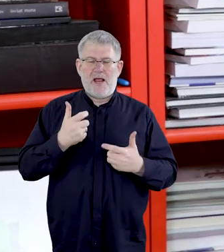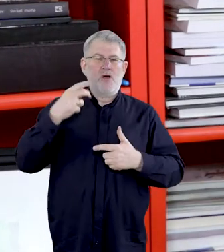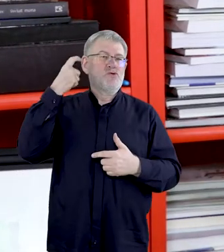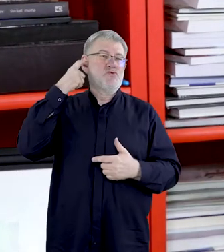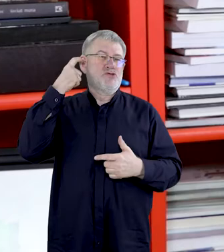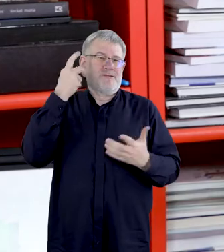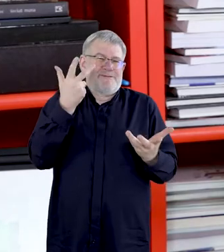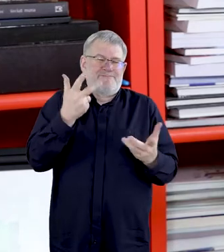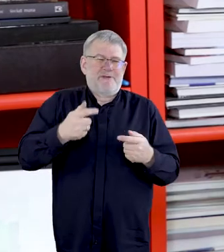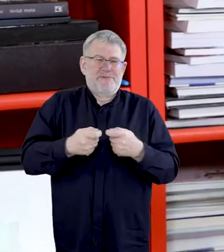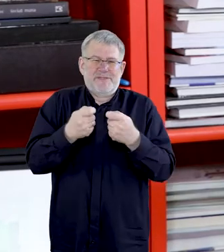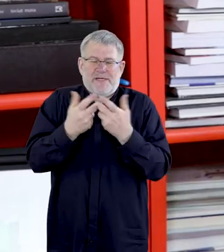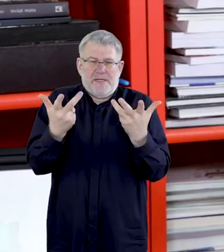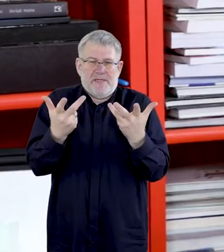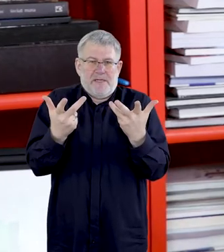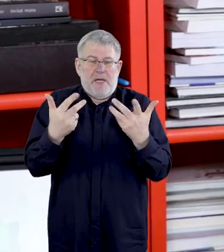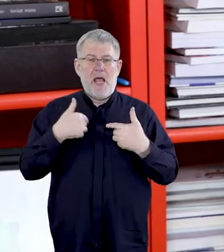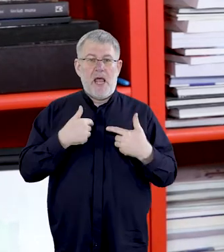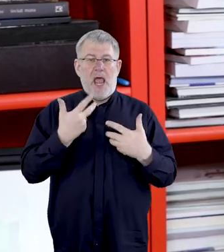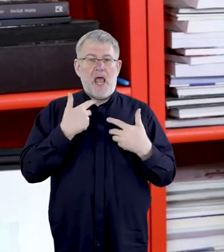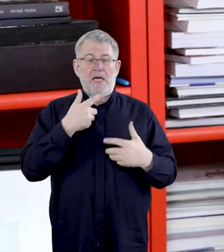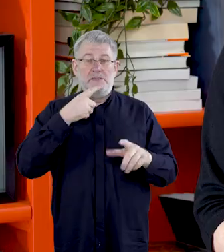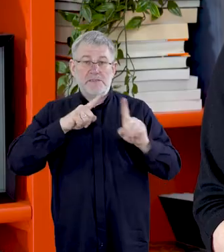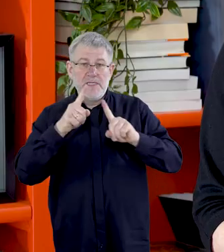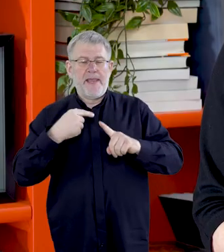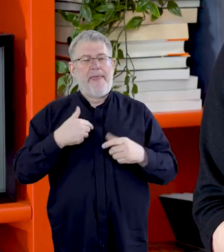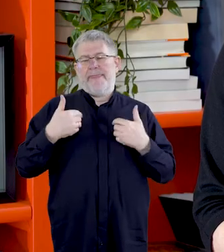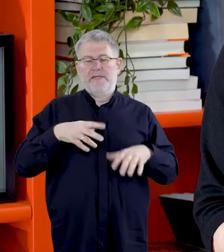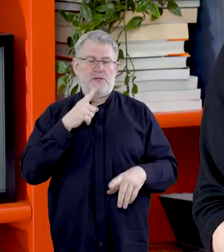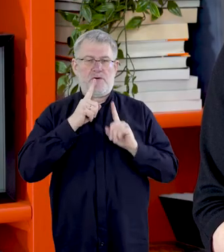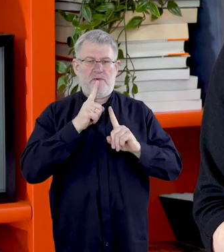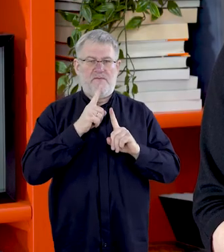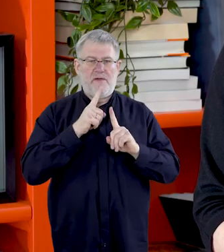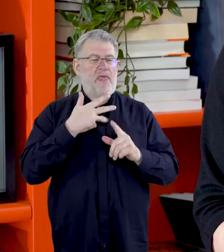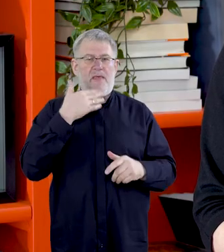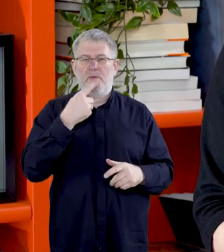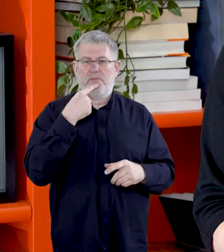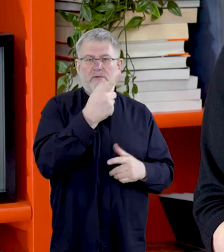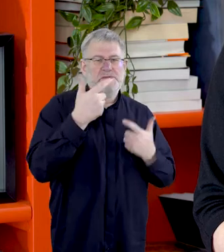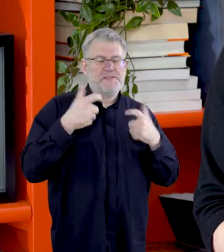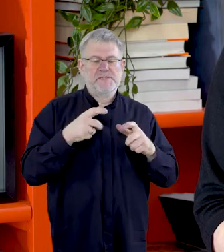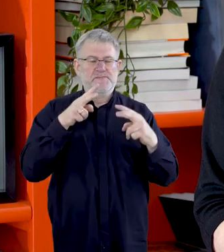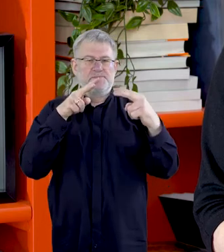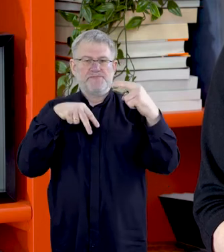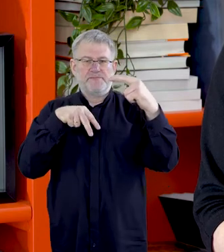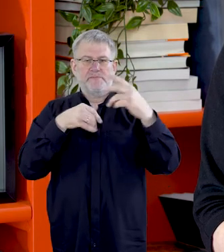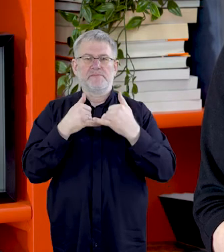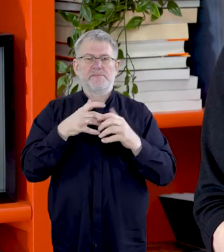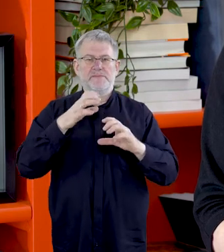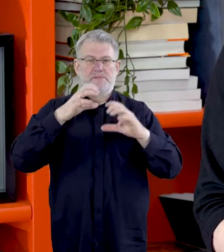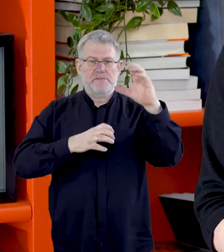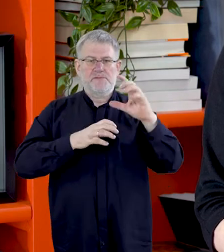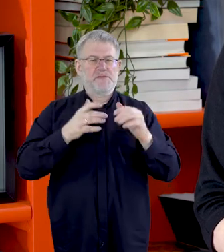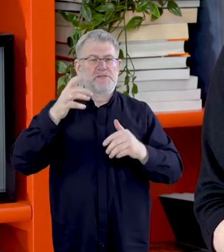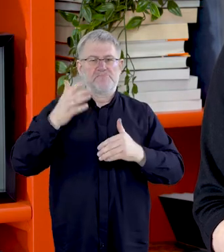jakby nie masz już nic do powiedzenia, tak? Tak, trochę. Odchodzę i nie mam nic do powiedzenia albo nie chcę z tobą rozmawiać. Zerwanie kontaktu wzrokowego, to jest pierwsza